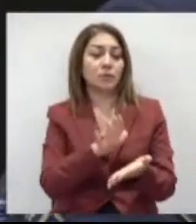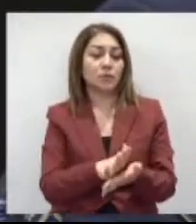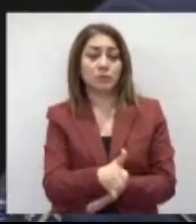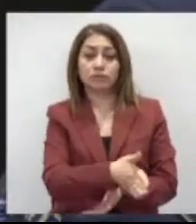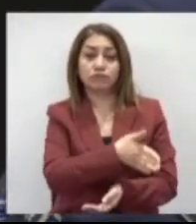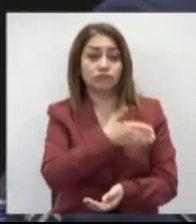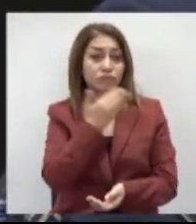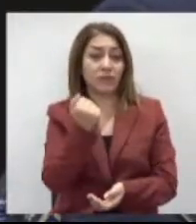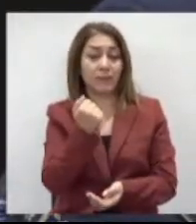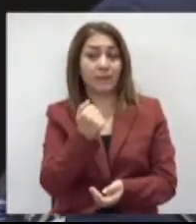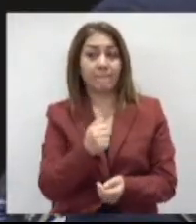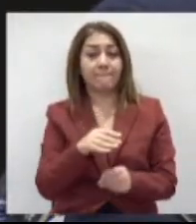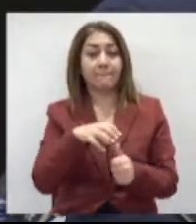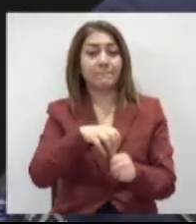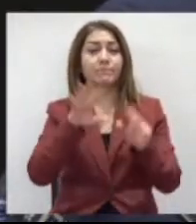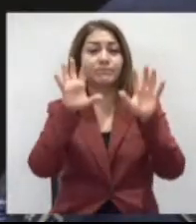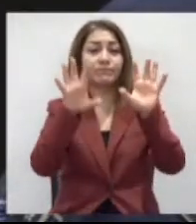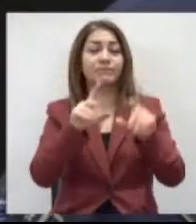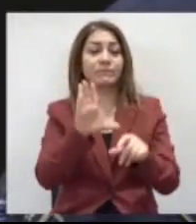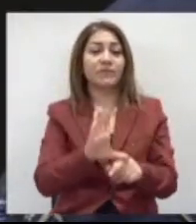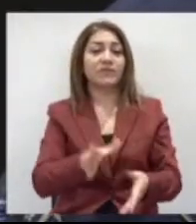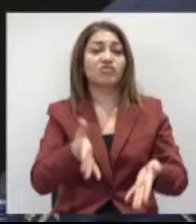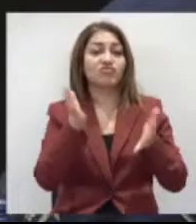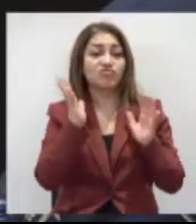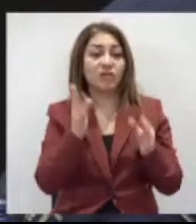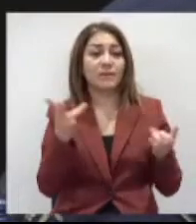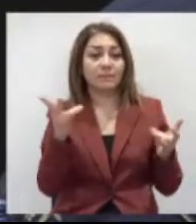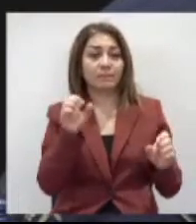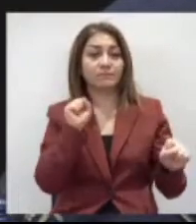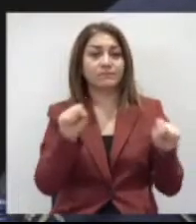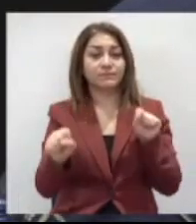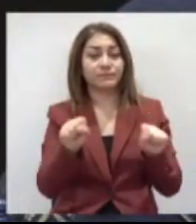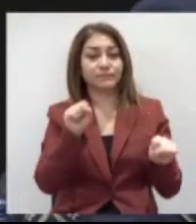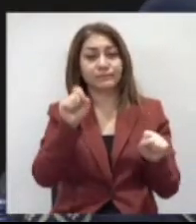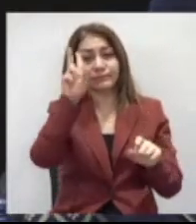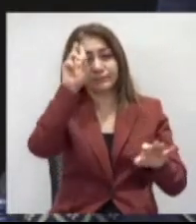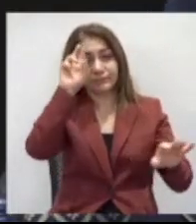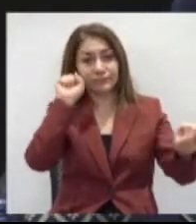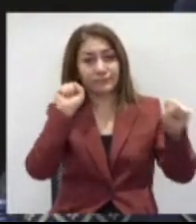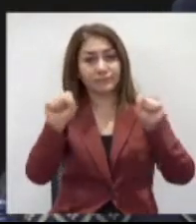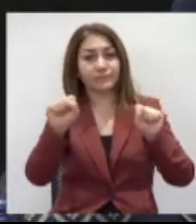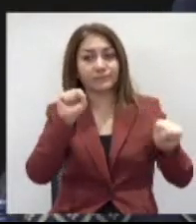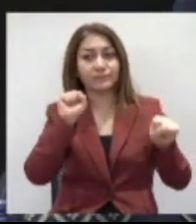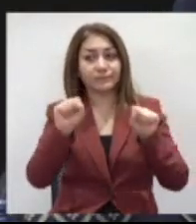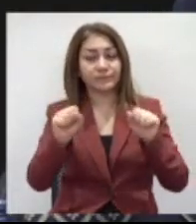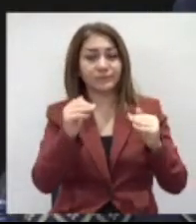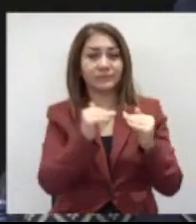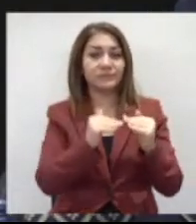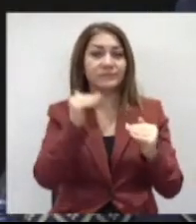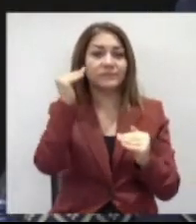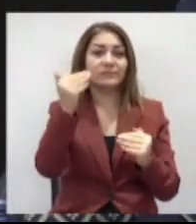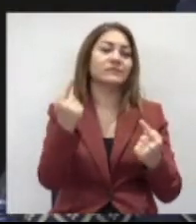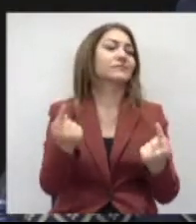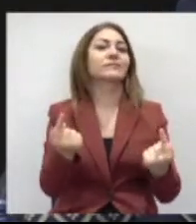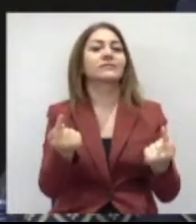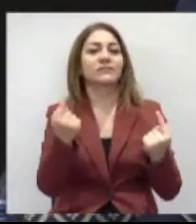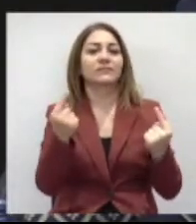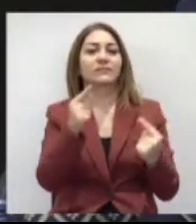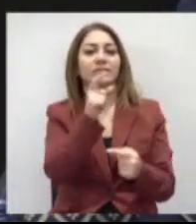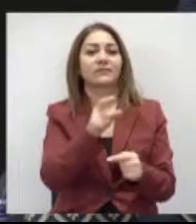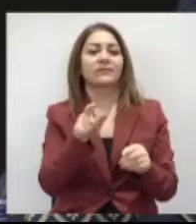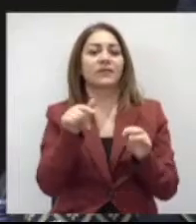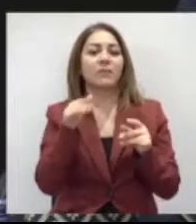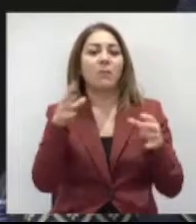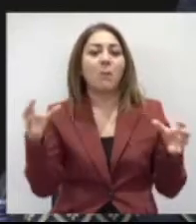մենք սահմանադրությունը ավելի շատ պետք է կարգավորի իշխանության կառավարման բարձրագույն մարմինների